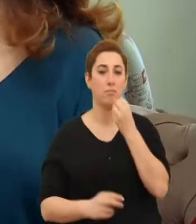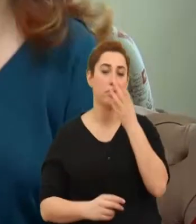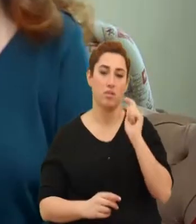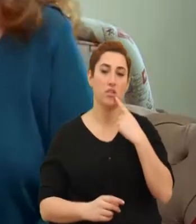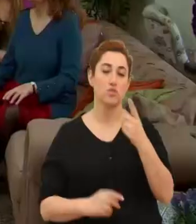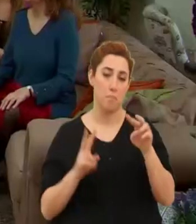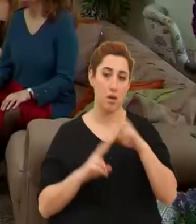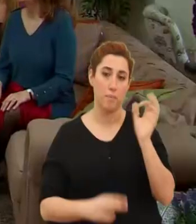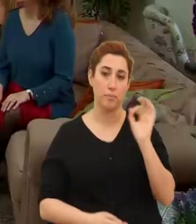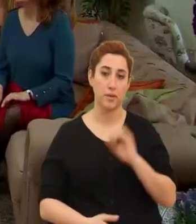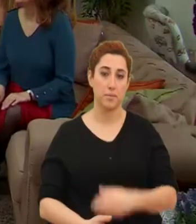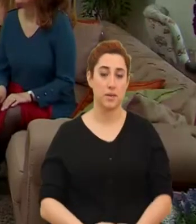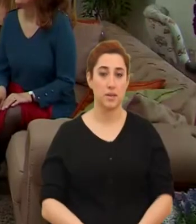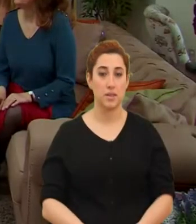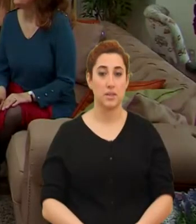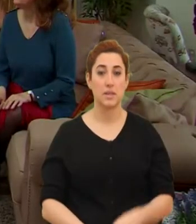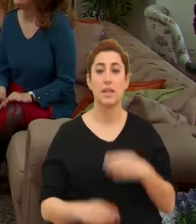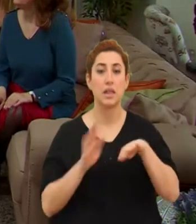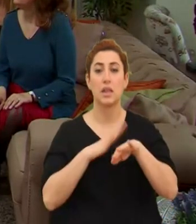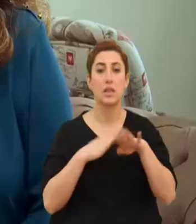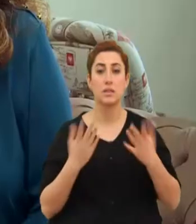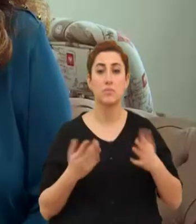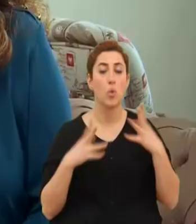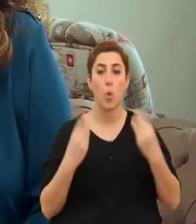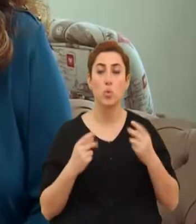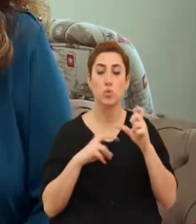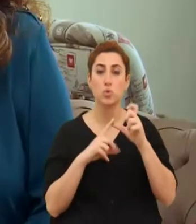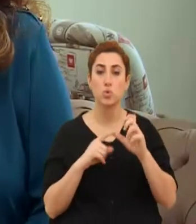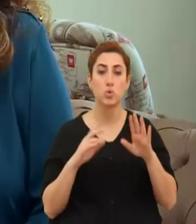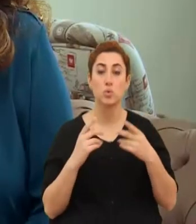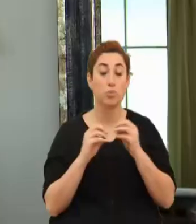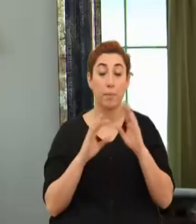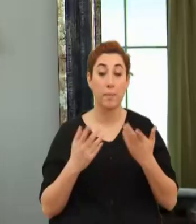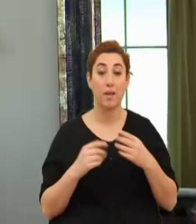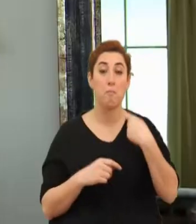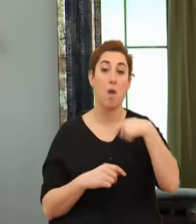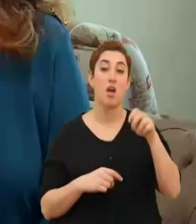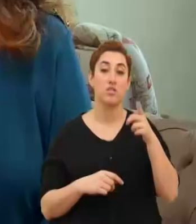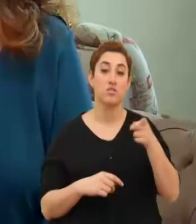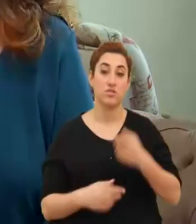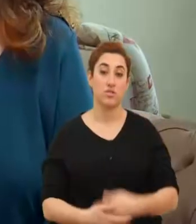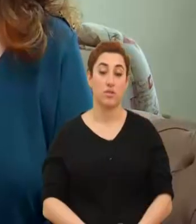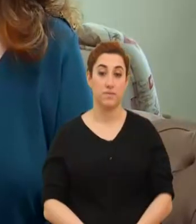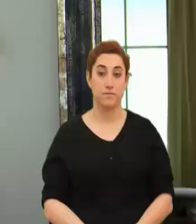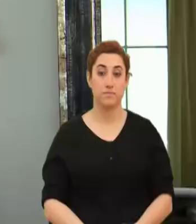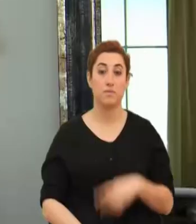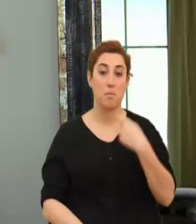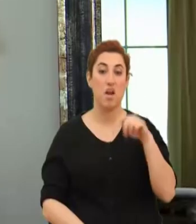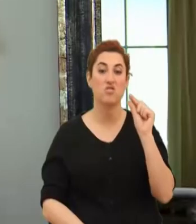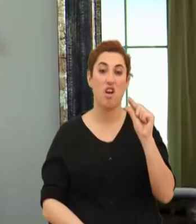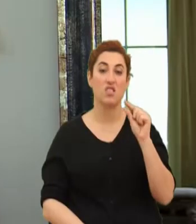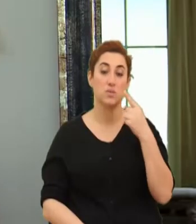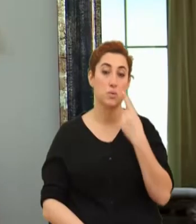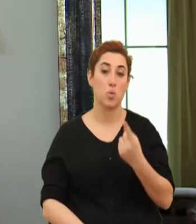diyecektim. Meryem tabii. Niye? Ne oldu Şükrü Efendi? Nedir sorun? Maaştan efendim. Maaşı